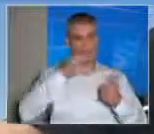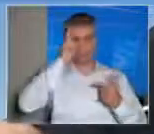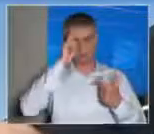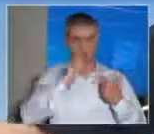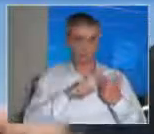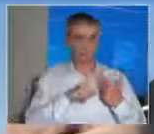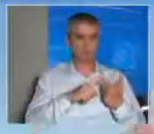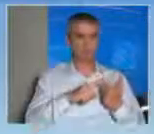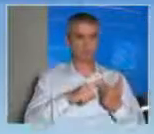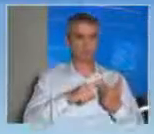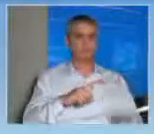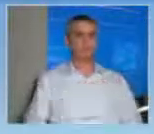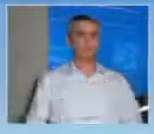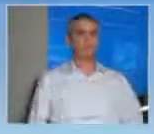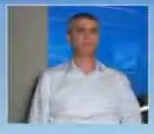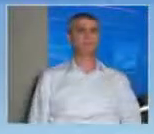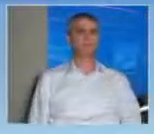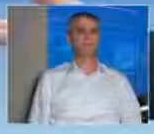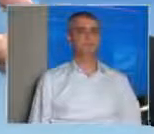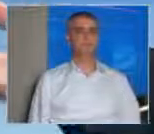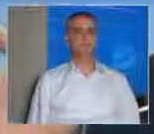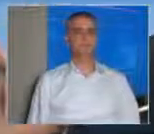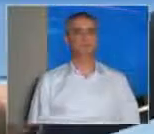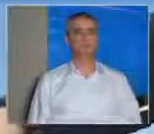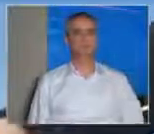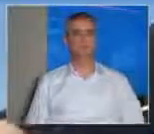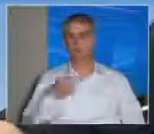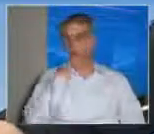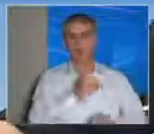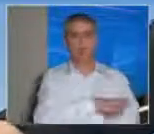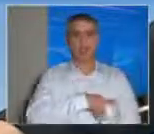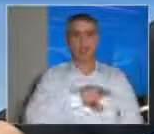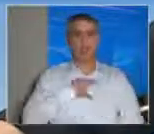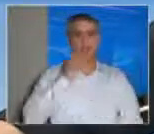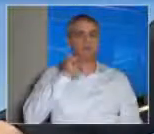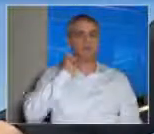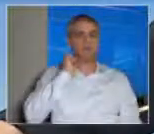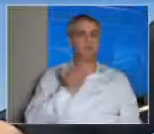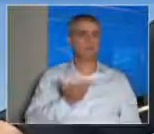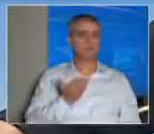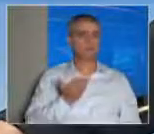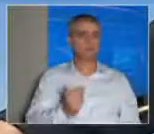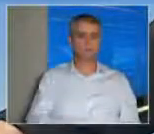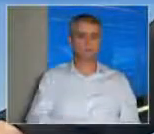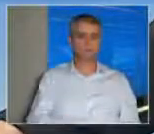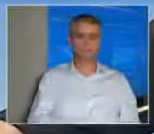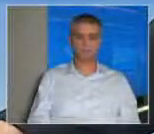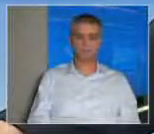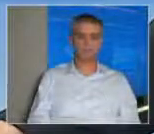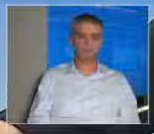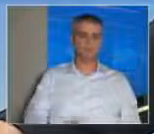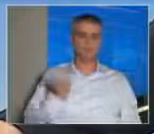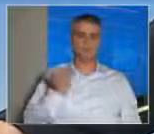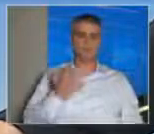בליכוד. ואני רוצה לשאול אותך ראשית על חוויות מאתמול, ככה במובן החגיגי. זה תמיד